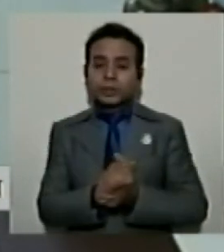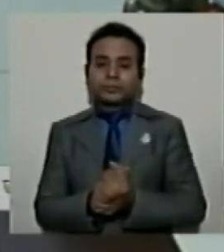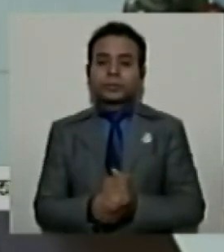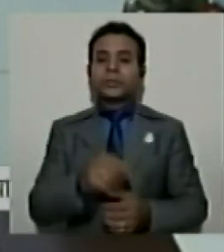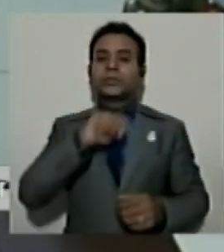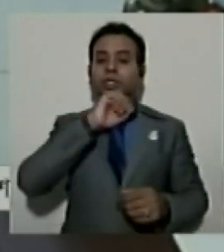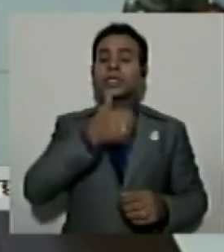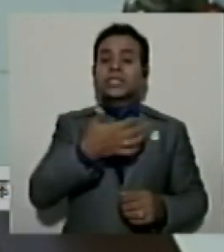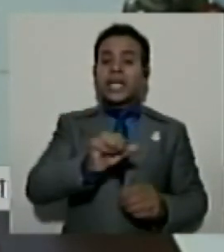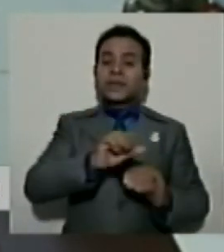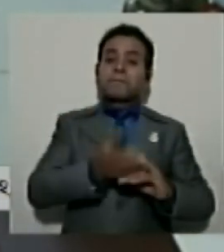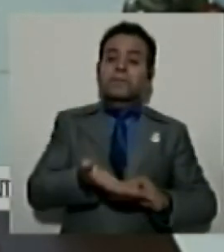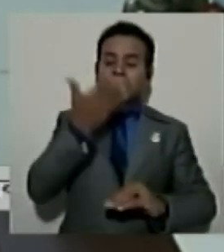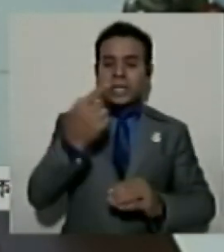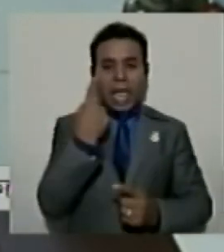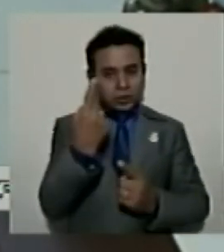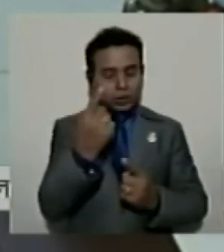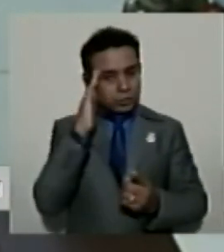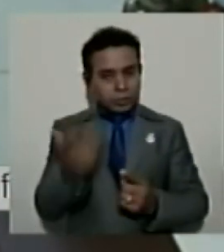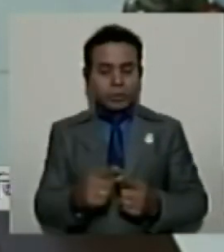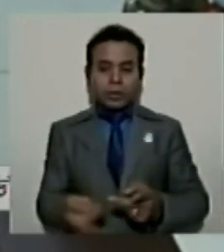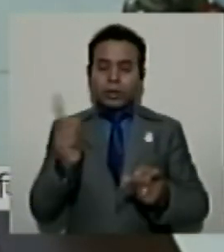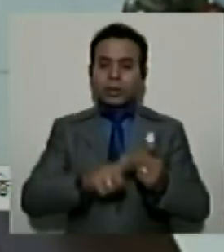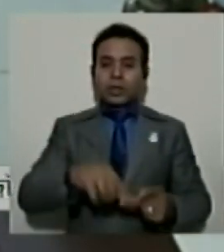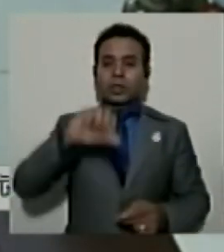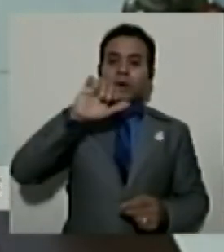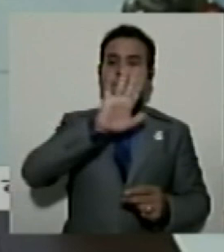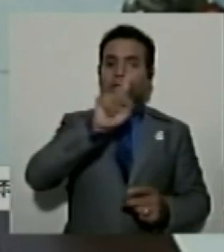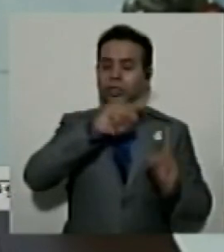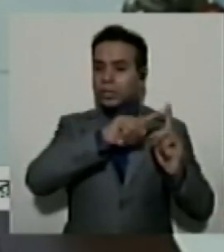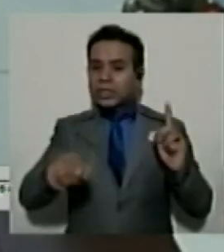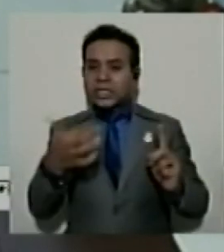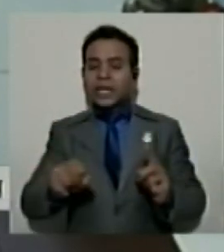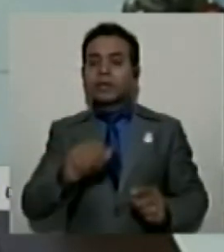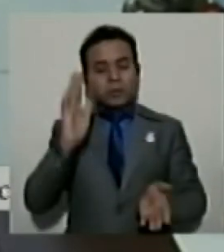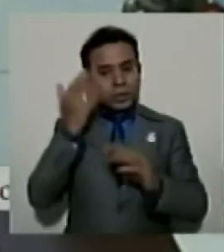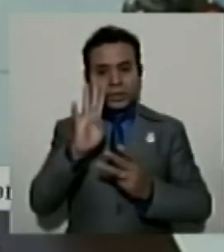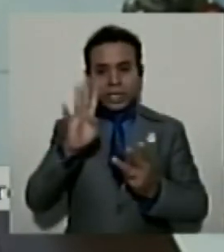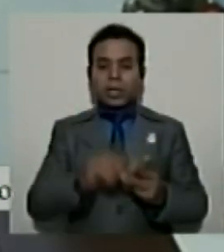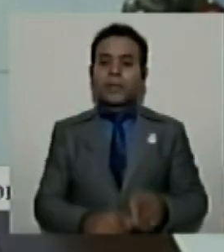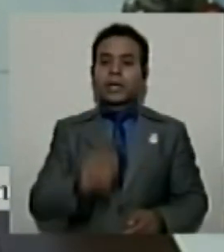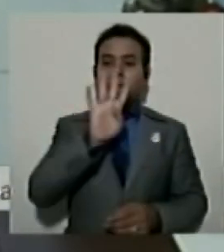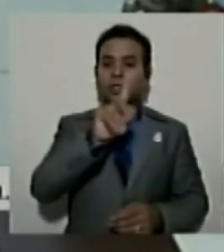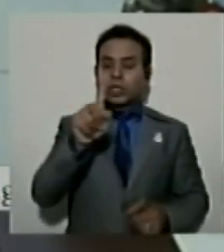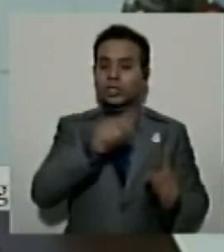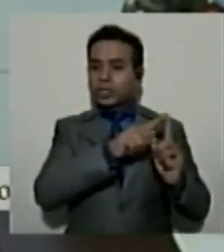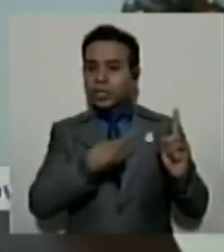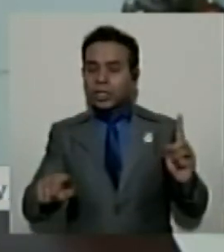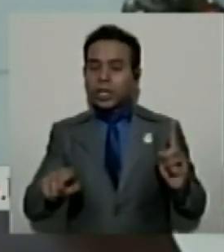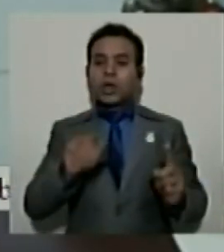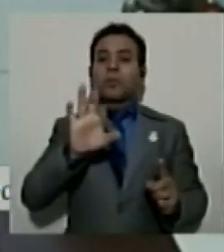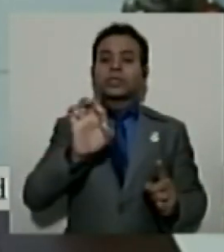51 থেকে 60 4 জন এবং 41 থেকে 50 2 জন। ঢাকার মধ্যে 5 জন, ঢাকার বাইরে